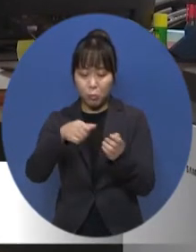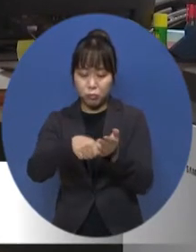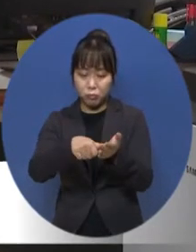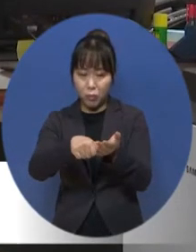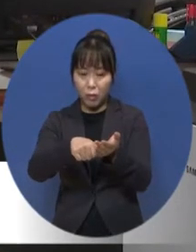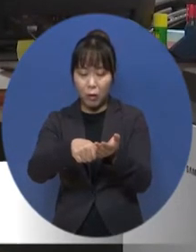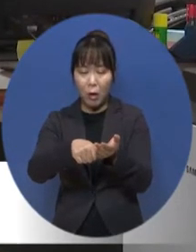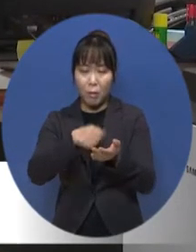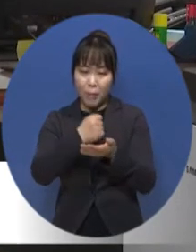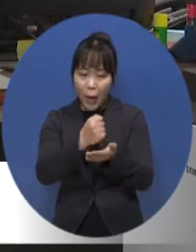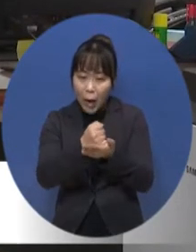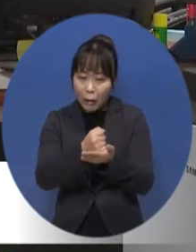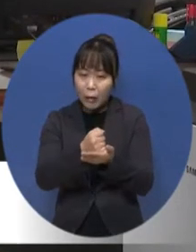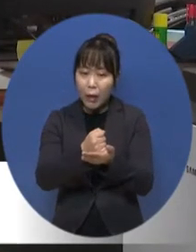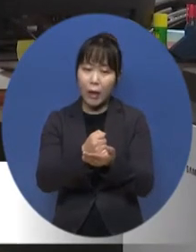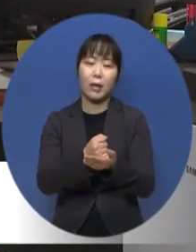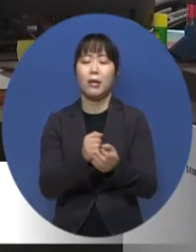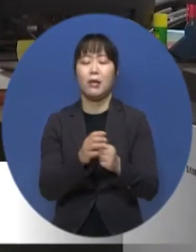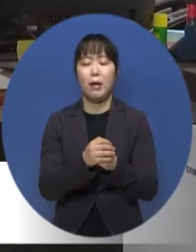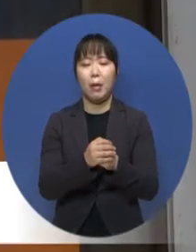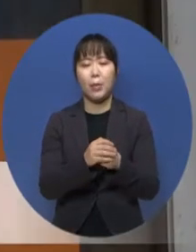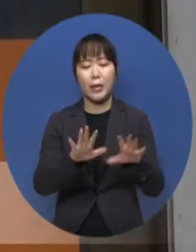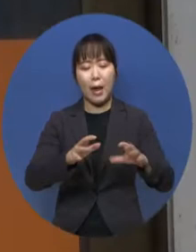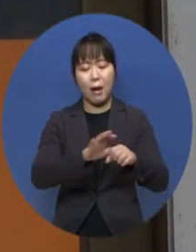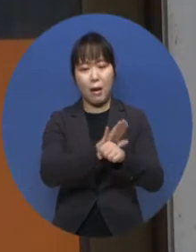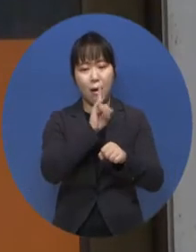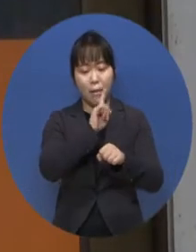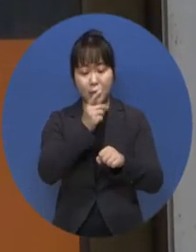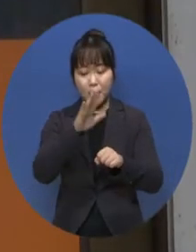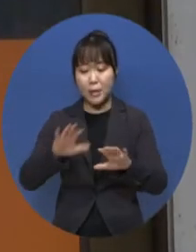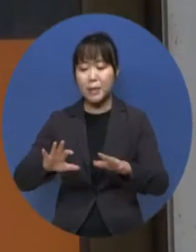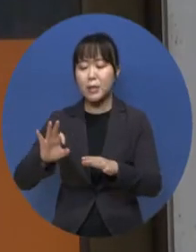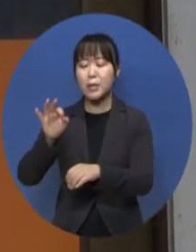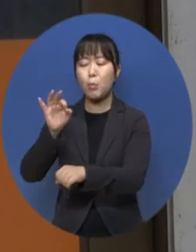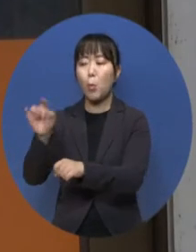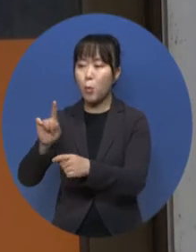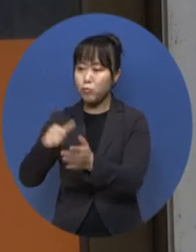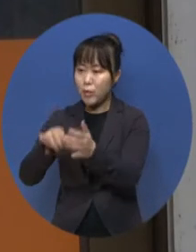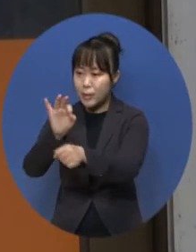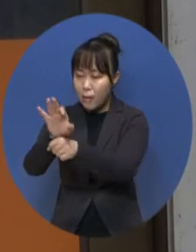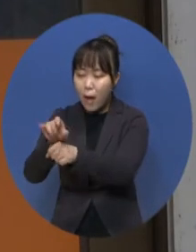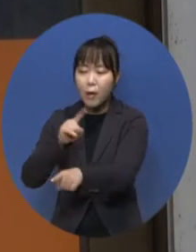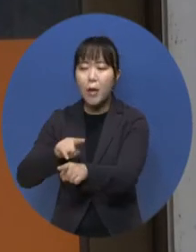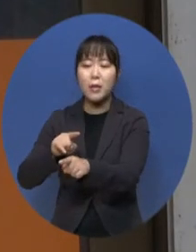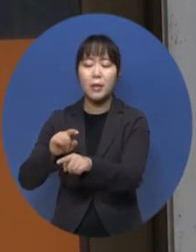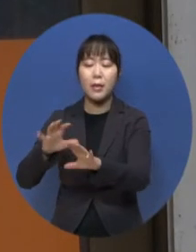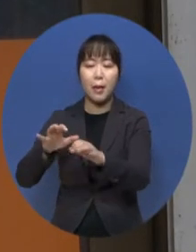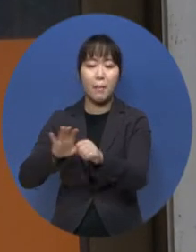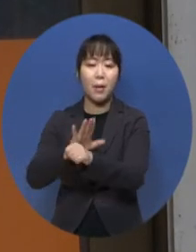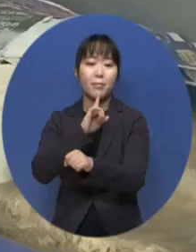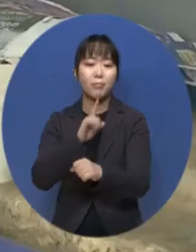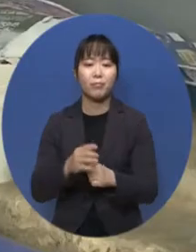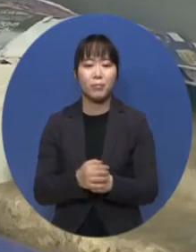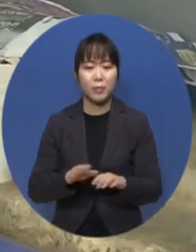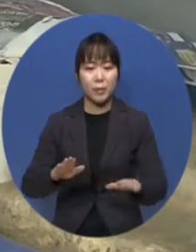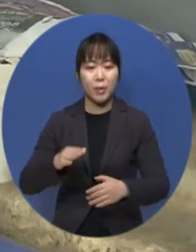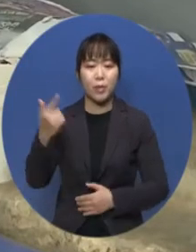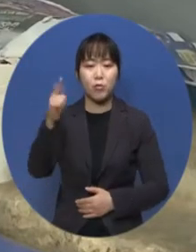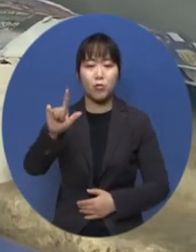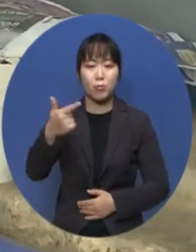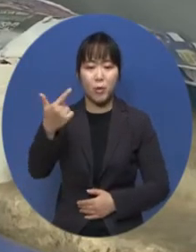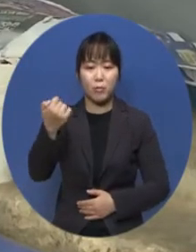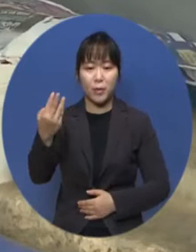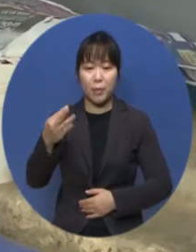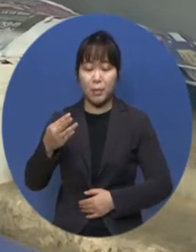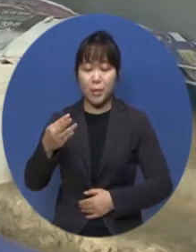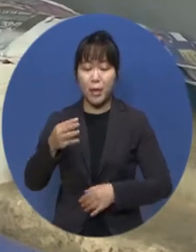길이었는데 지금은 소비가 애국이라고 말씀하셨습니다. 이번 행사는 전국 663개 전통시장을